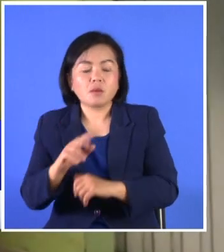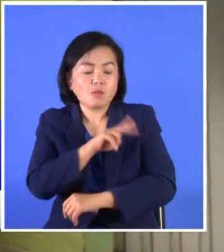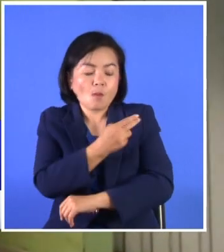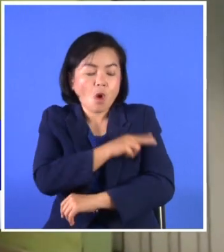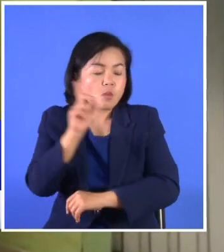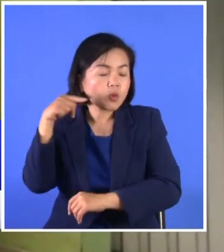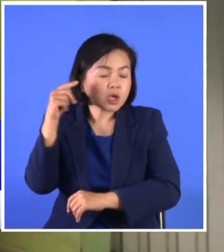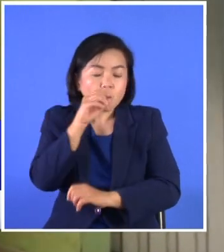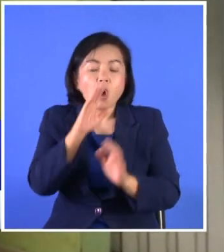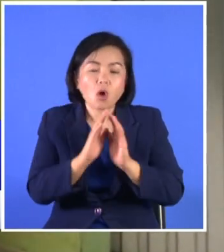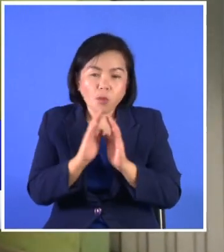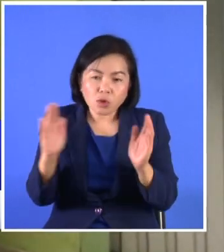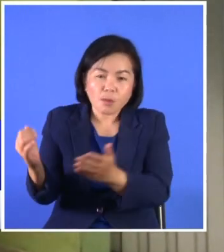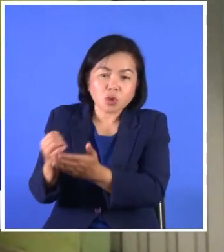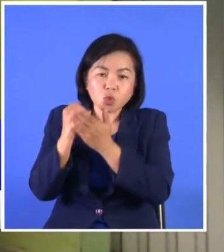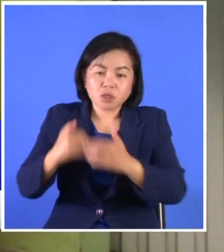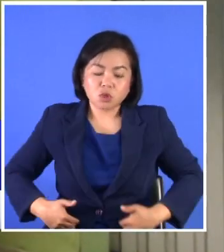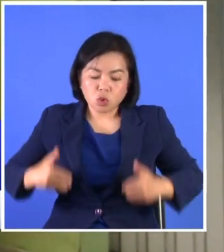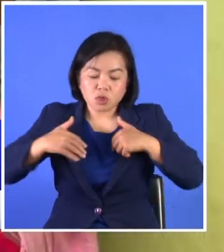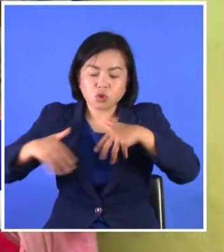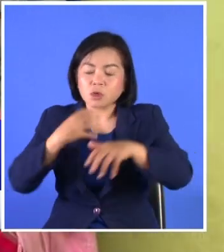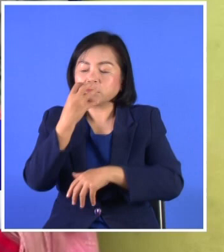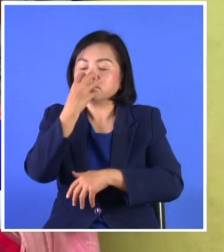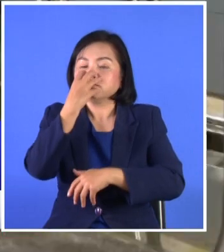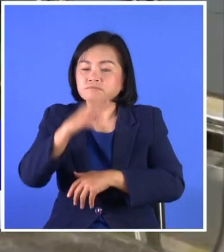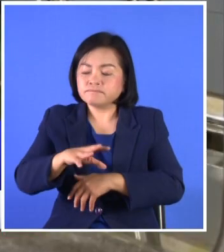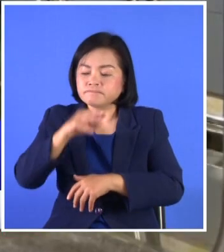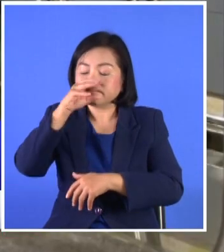ำเป็นสำหรับเครื่องผลิตออกซิเจนอัตโนมัตินี้ด้วยค่ะ